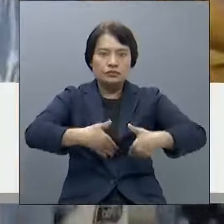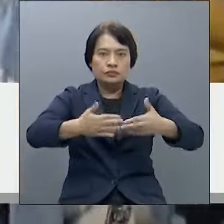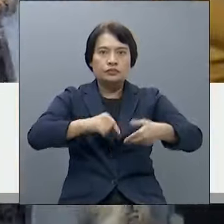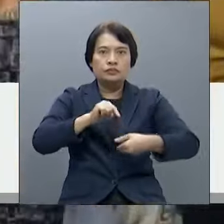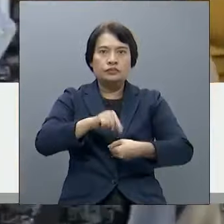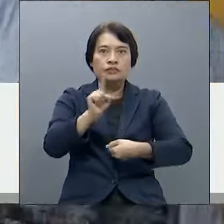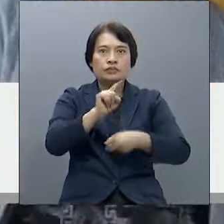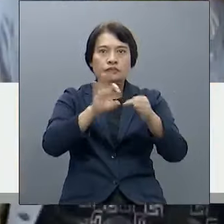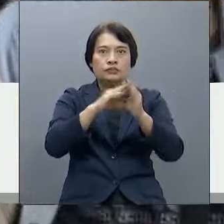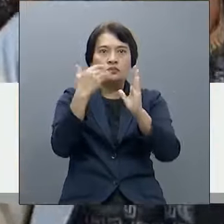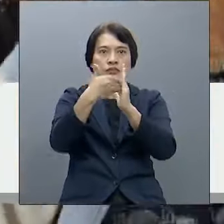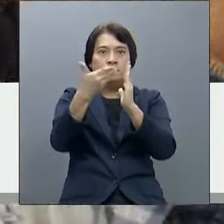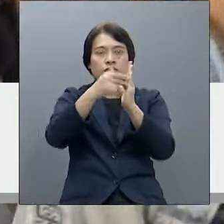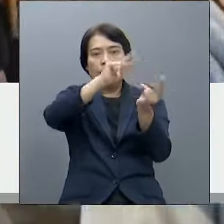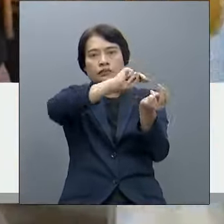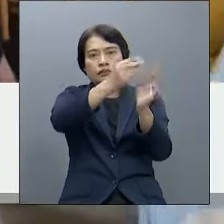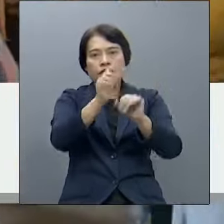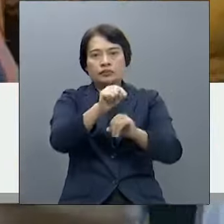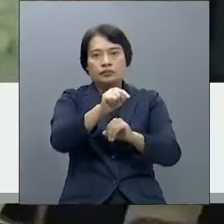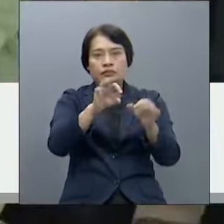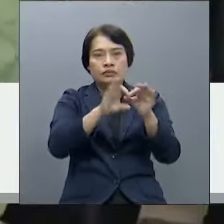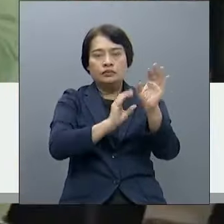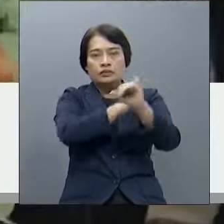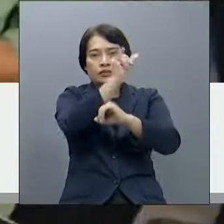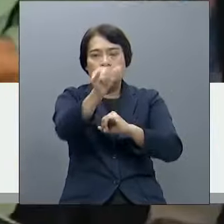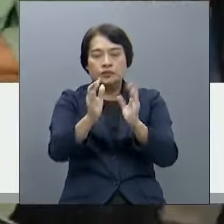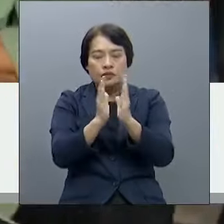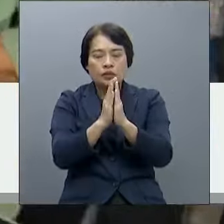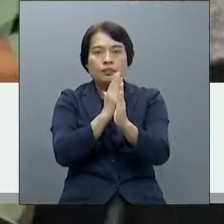นี่เป็นเอกสารที่ฝ่ายความมั่นคงอ้างว่าเป็นรายได้ของท่าเทียบเรือทาตพนมจังหวัดนครพนมในช่วงงานนมัสการพระ